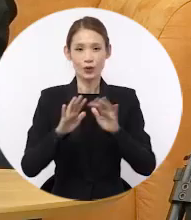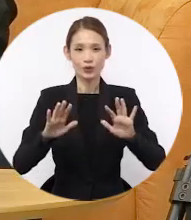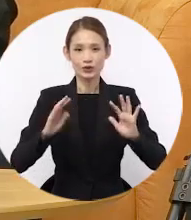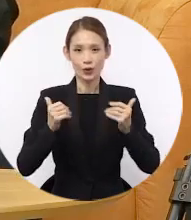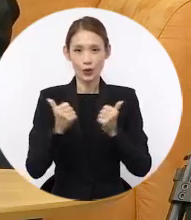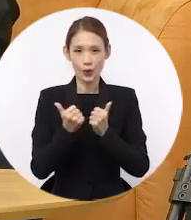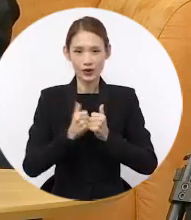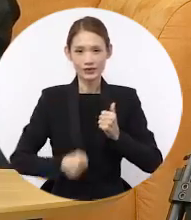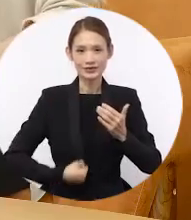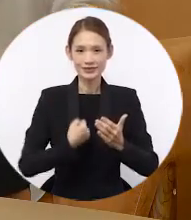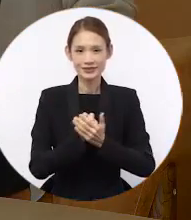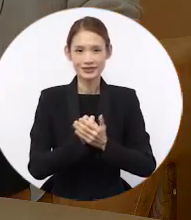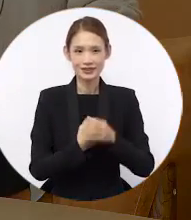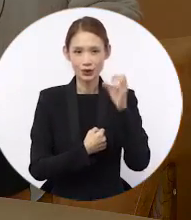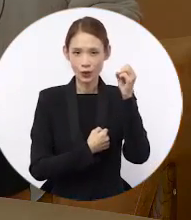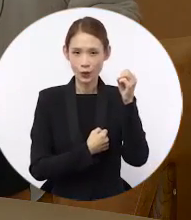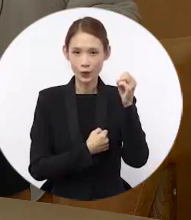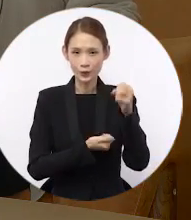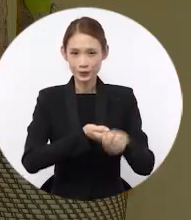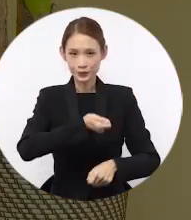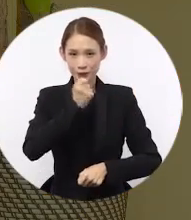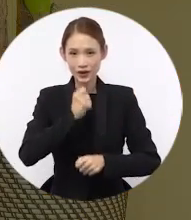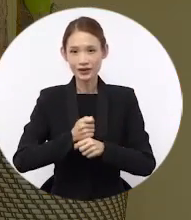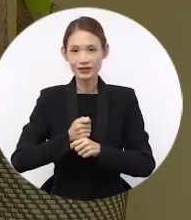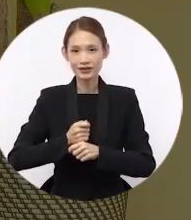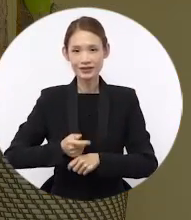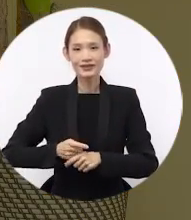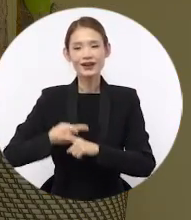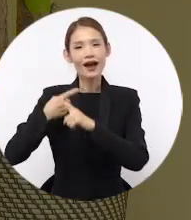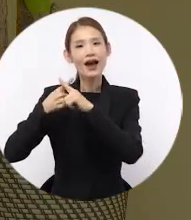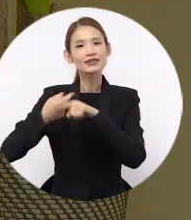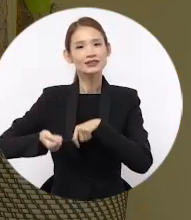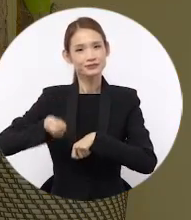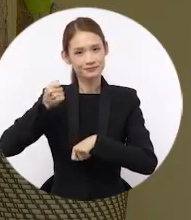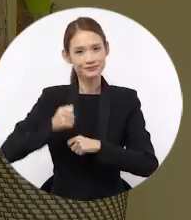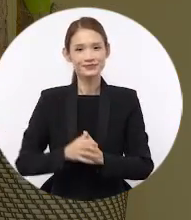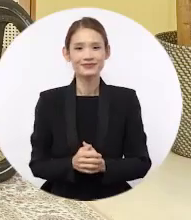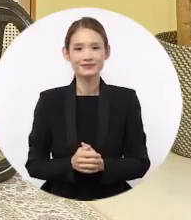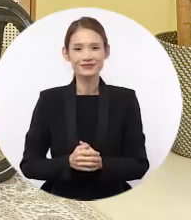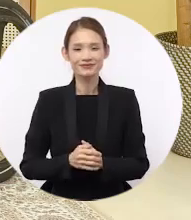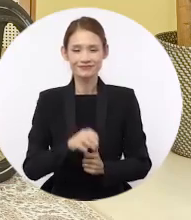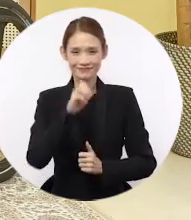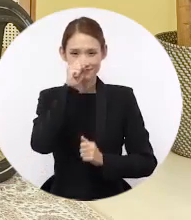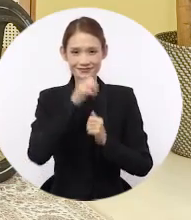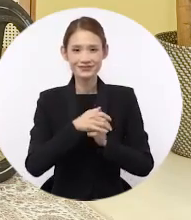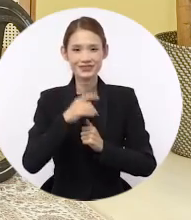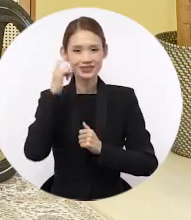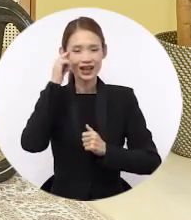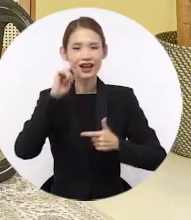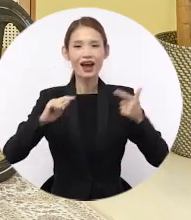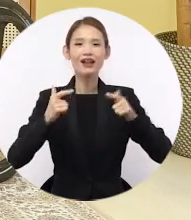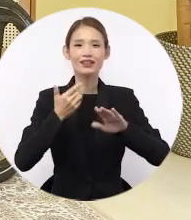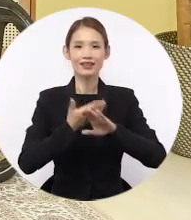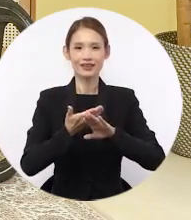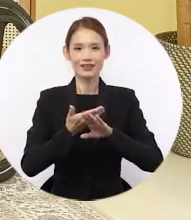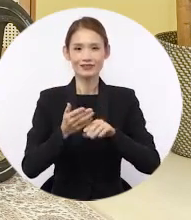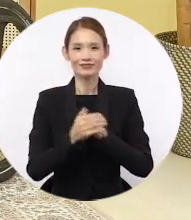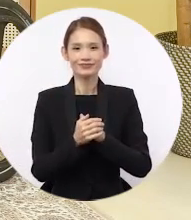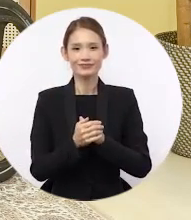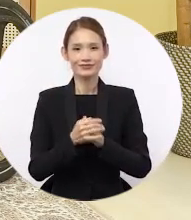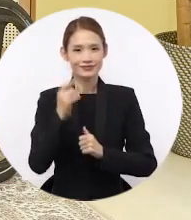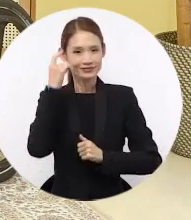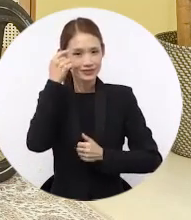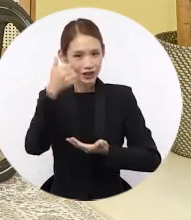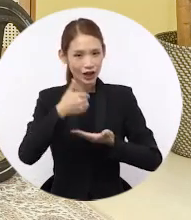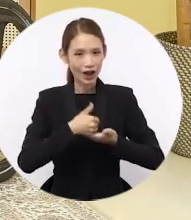오늘 토론하려고 작정을 한 것 같아요. 한솔님이 O를 드니까 지훈님이 따라서 X를 바로 들어버렸어요. 자, 좋습니다. 두 분의 의견이 마침 갈렸어요. 그럼 두